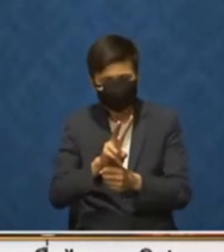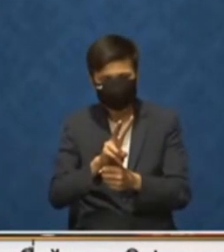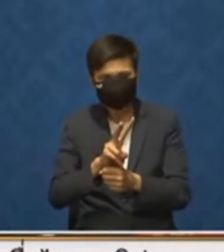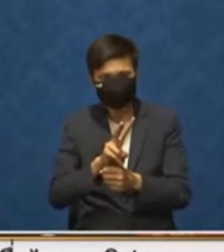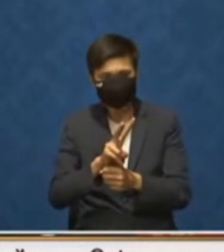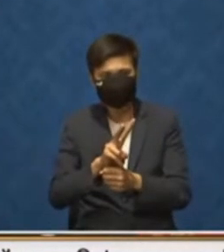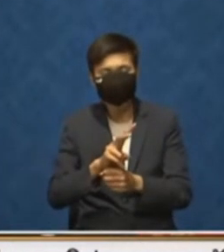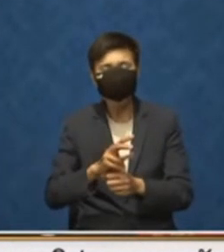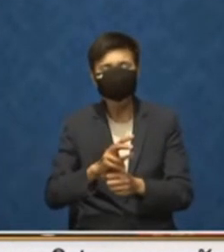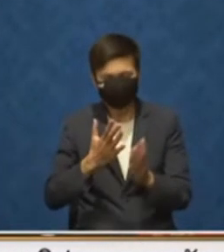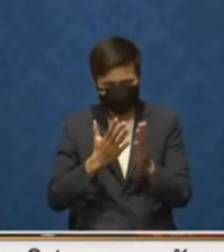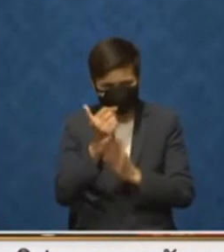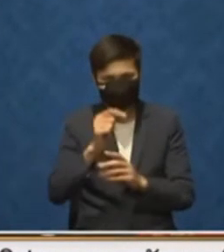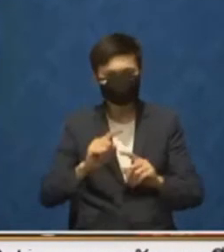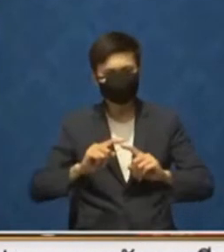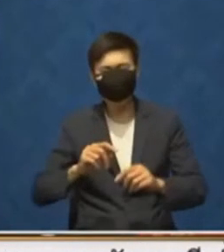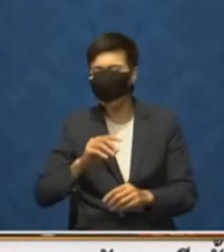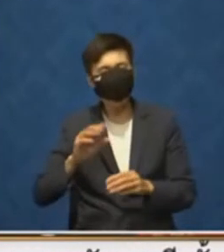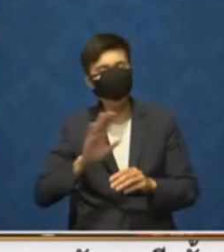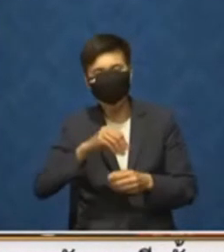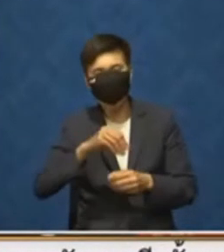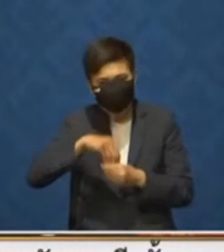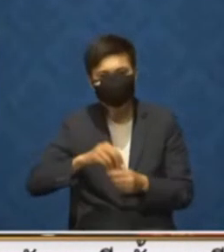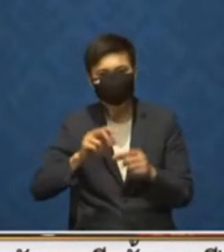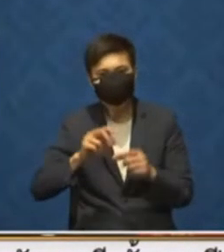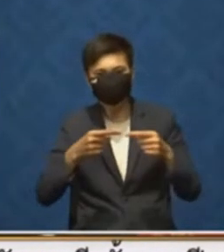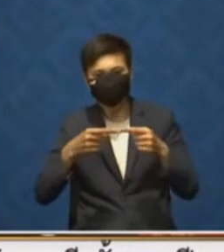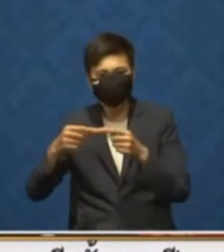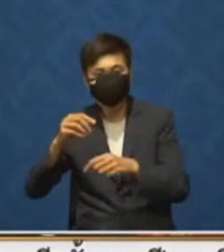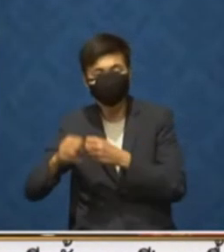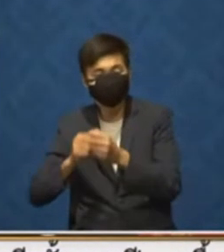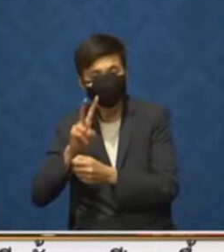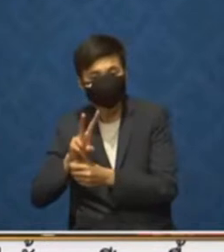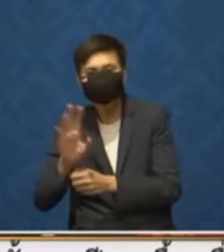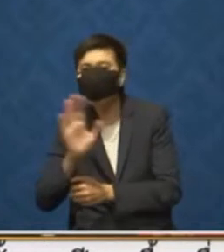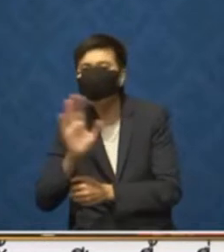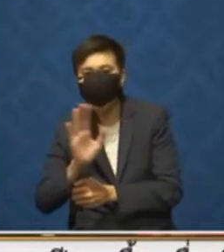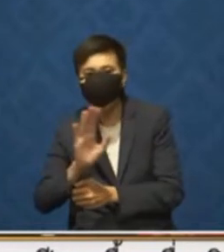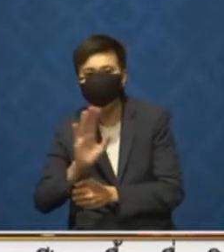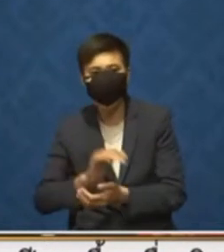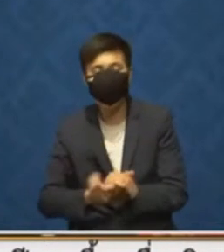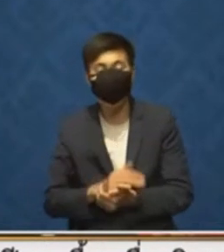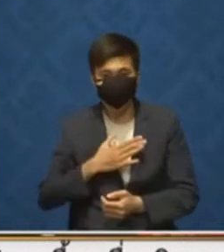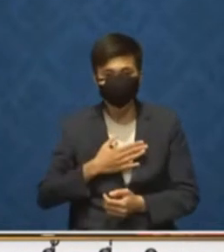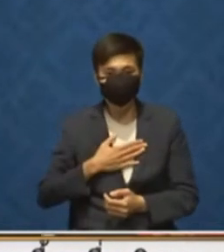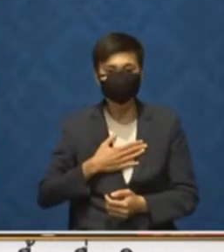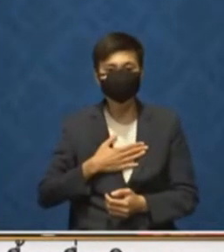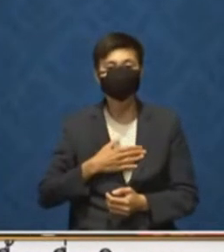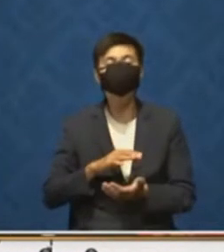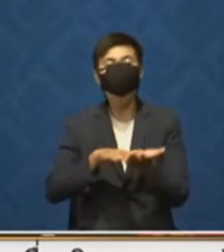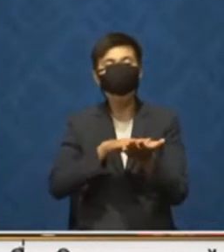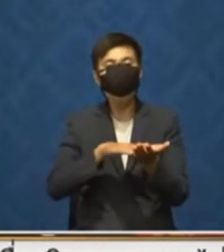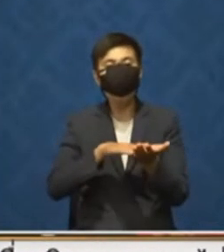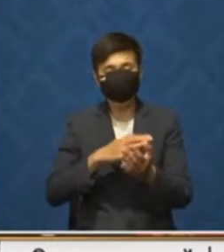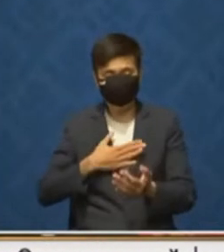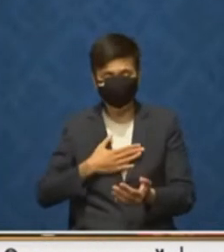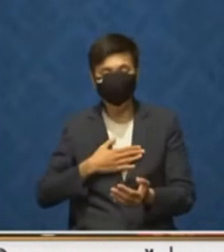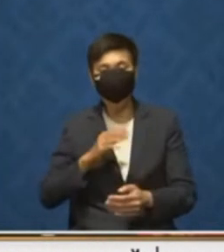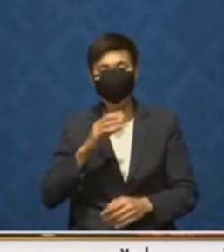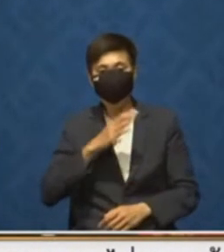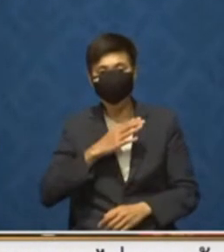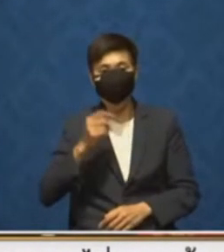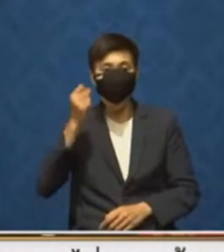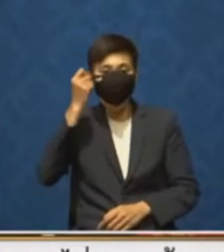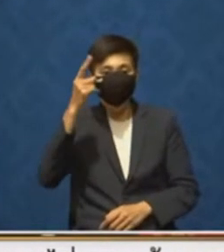ต่ออีก 2ปีตรงนี้นี้ผมต้องเรียนท่านประธานขายเบียร์ท่านนายกครับผมขอโทษท่านนายกถ้าเกิดผู้ผมเข้าใจผิดถ้าอย่างนั้น